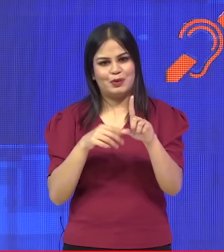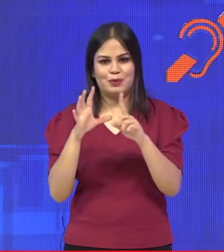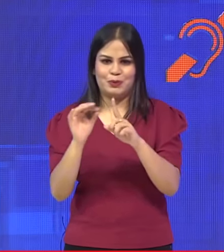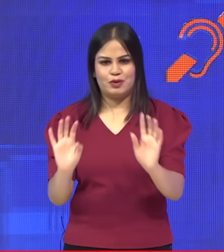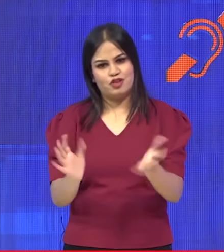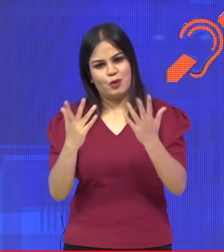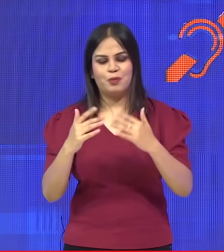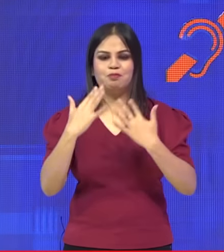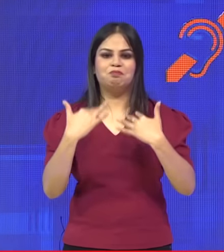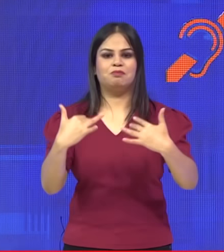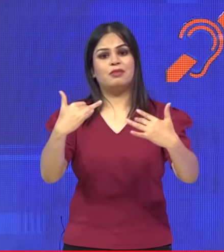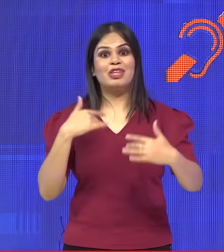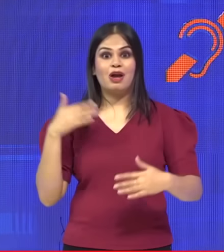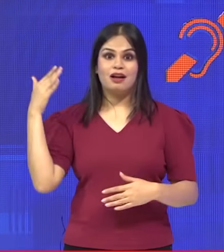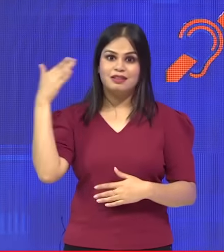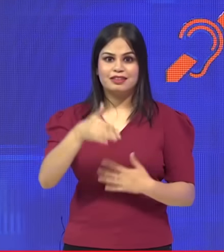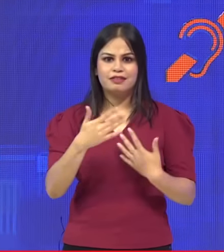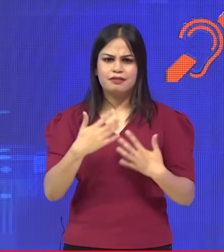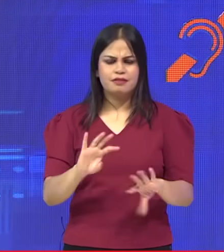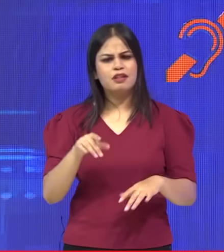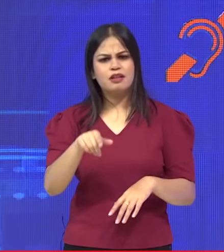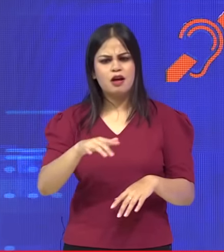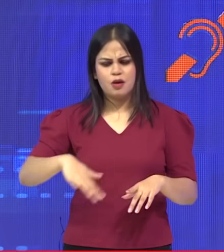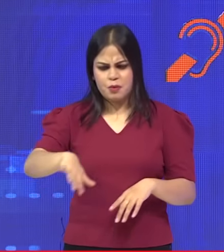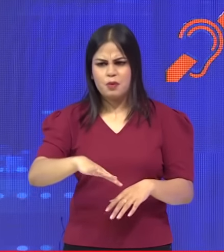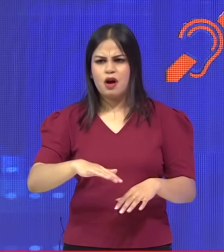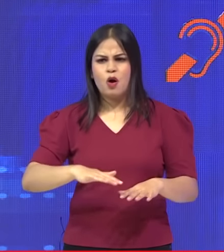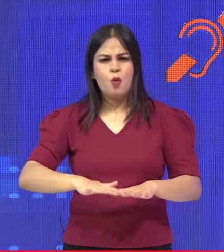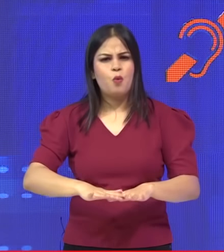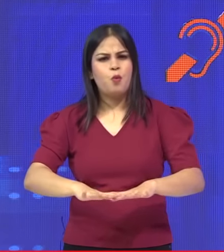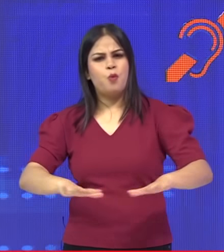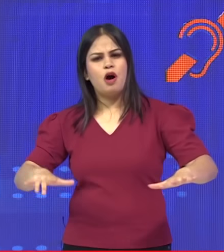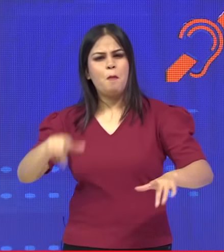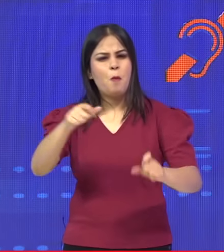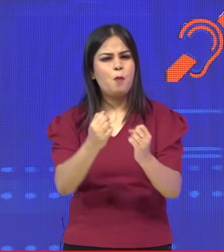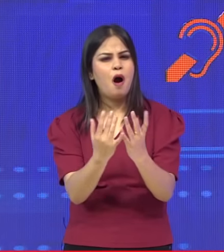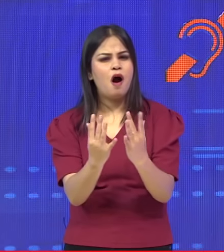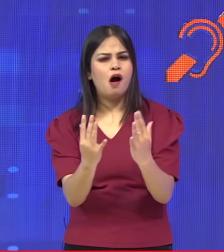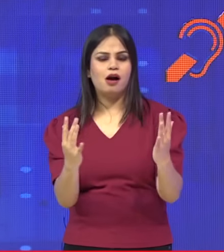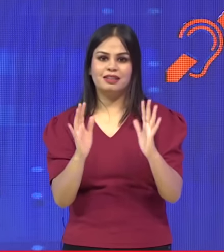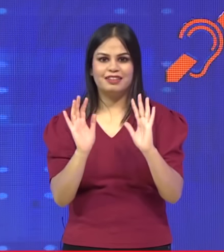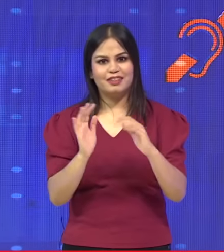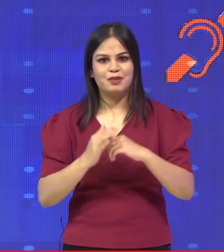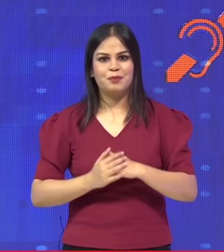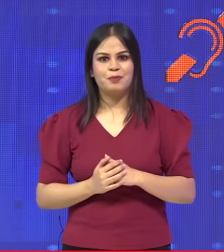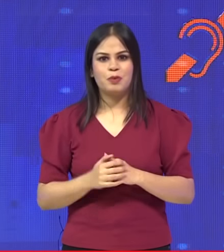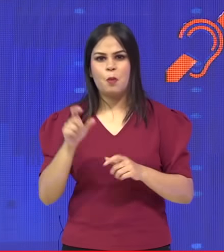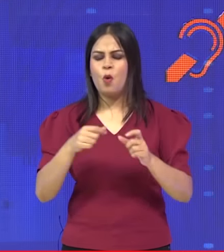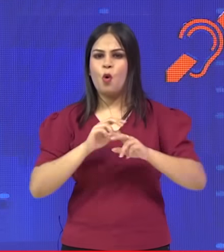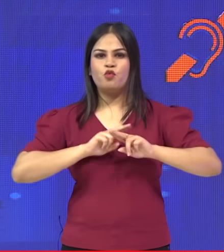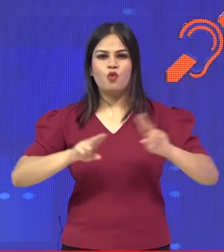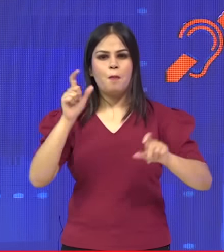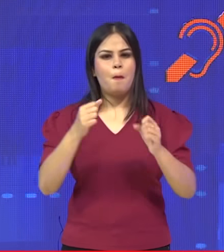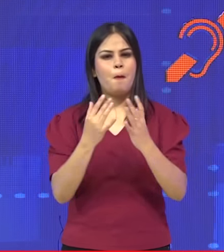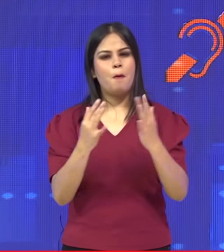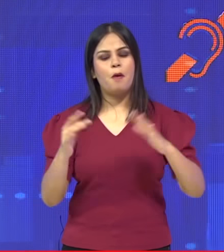अंदर शो में चले गए तो ग्राउंड पे था फूल ऑफ भीड़ मतलब के पूरा पेस्ट